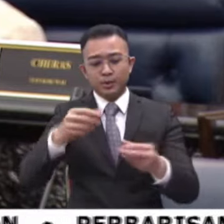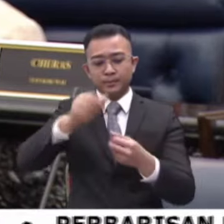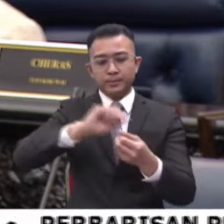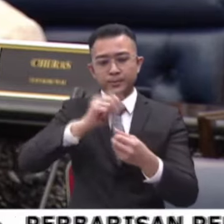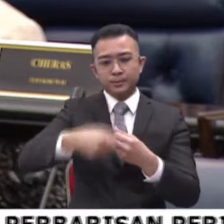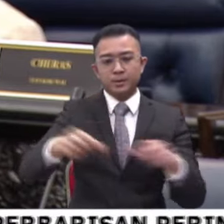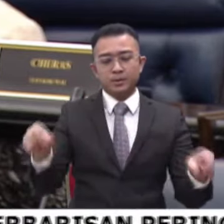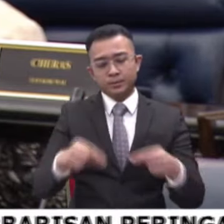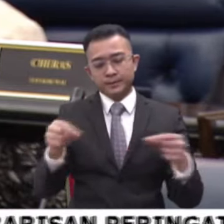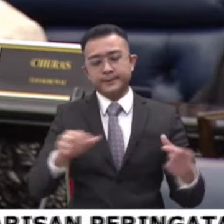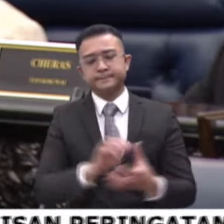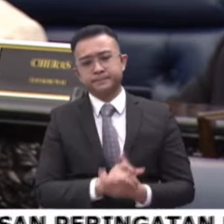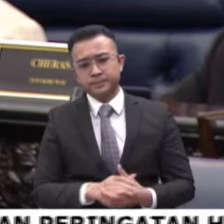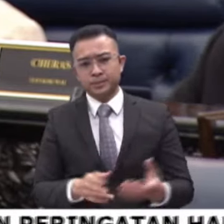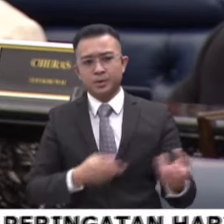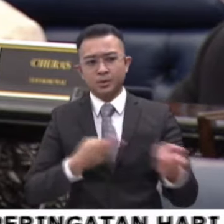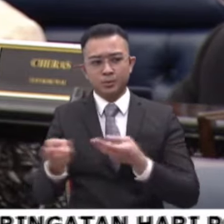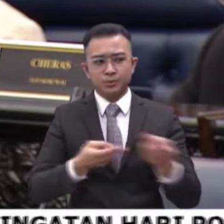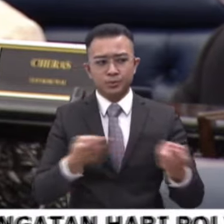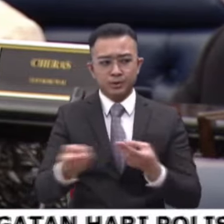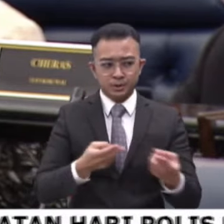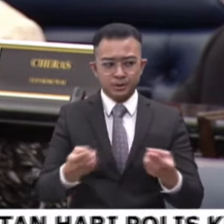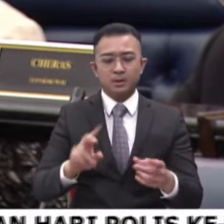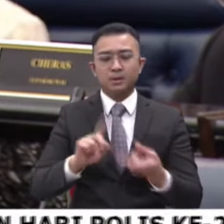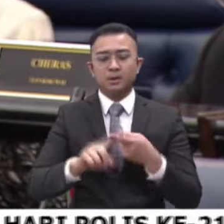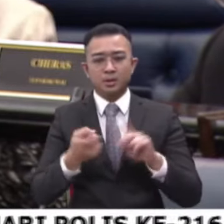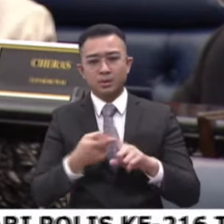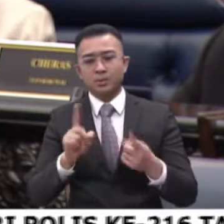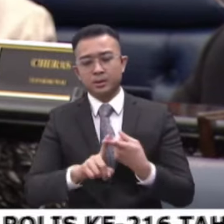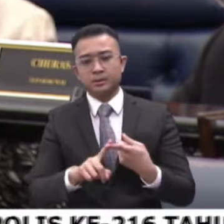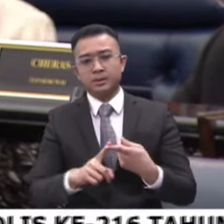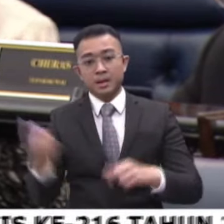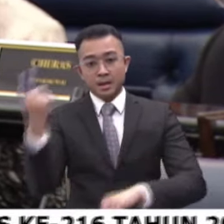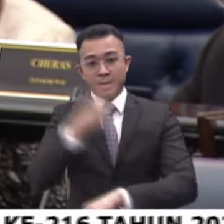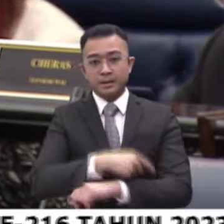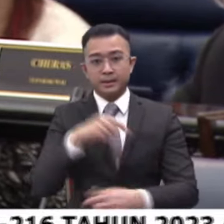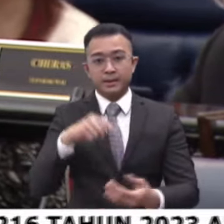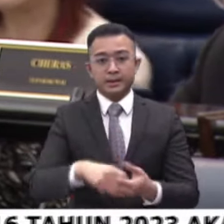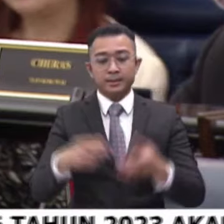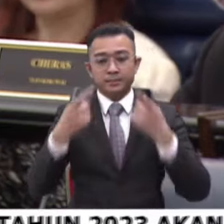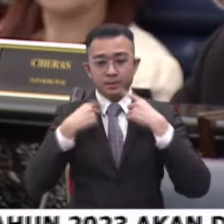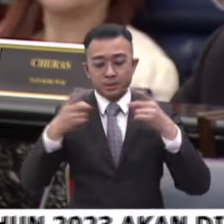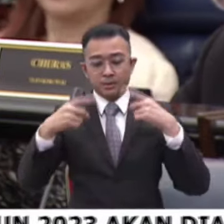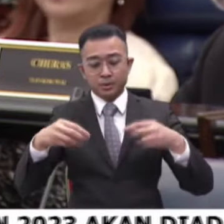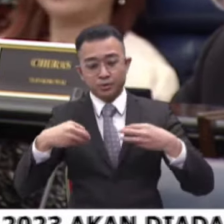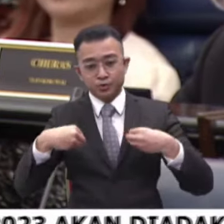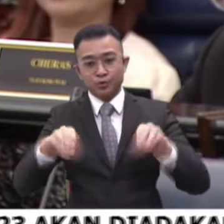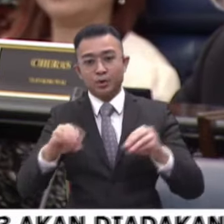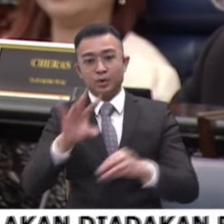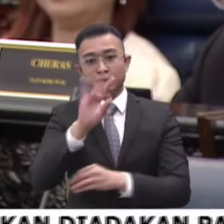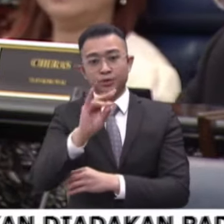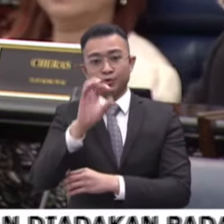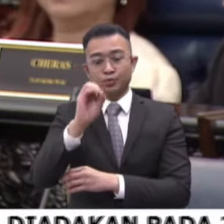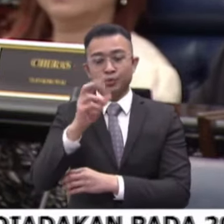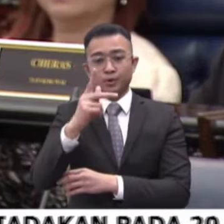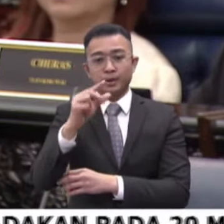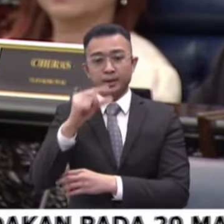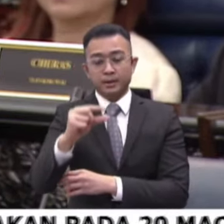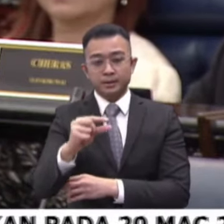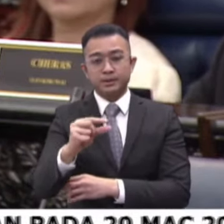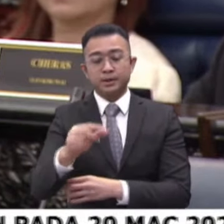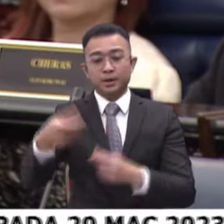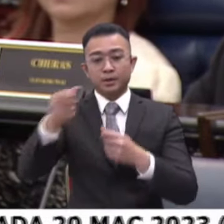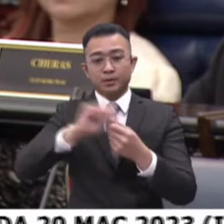goreng. Tetapi melalui usaha beliau dan kawan-kawan hari ini, beliau berjaya menjual lebih 70 kg